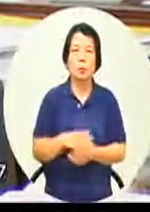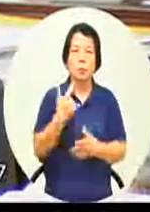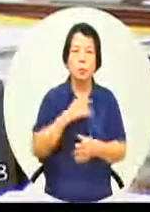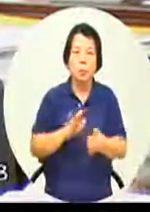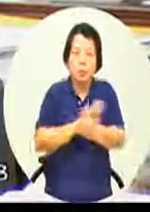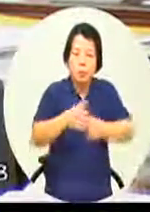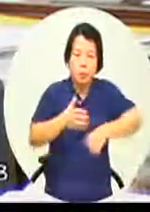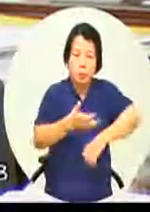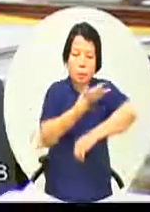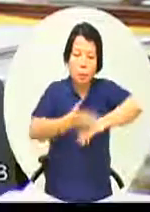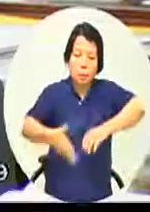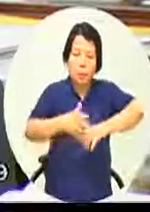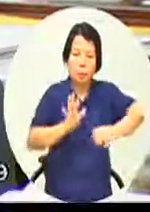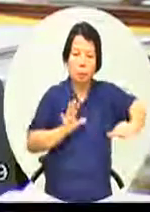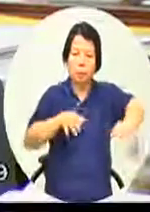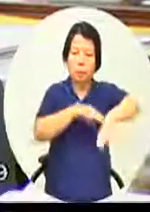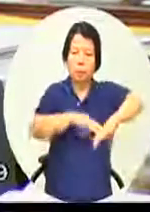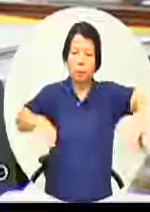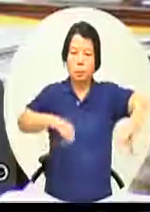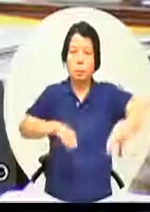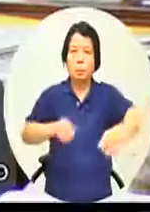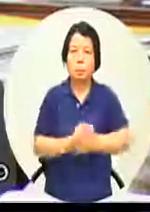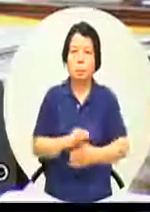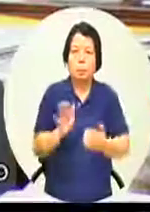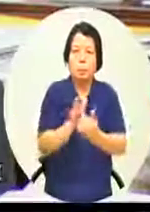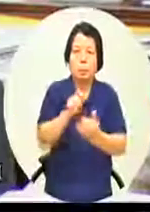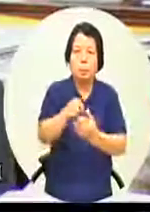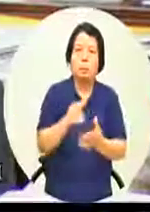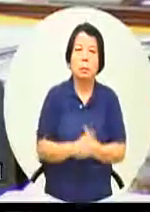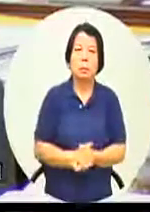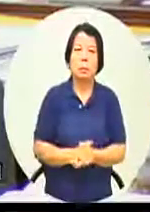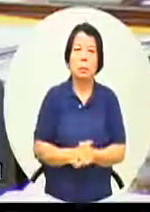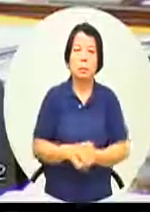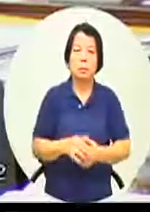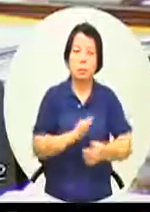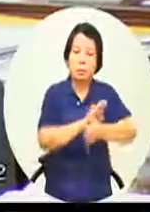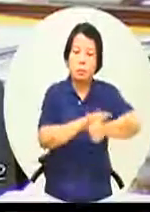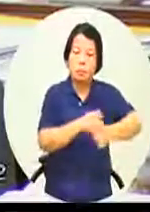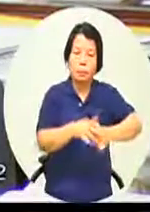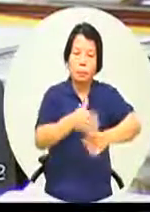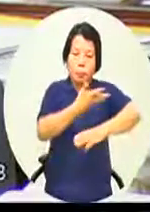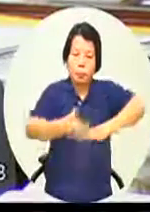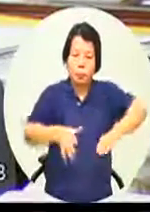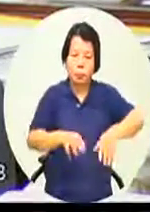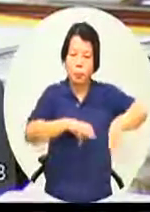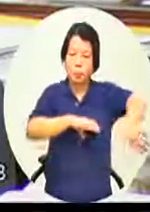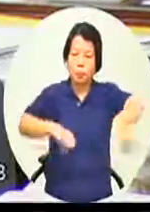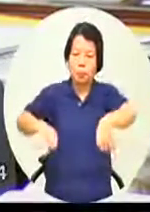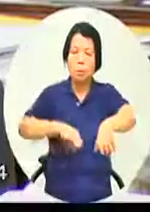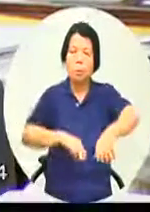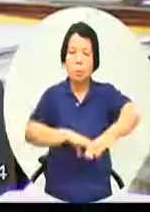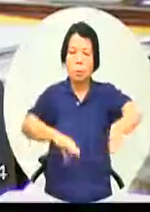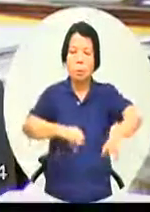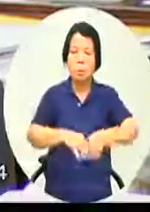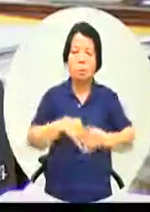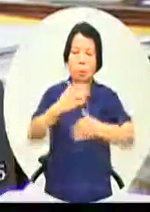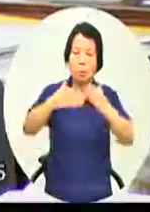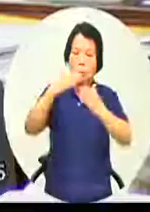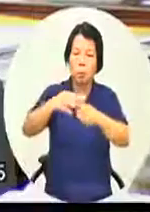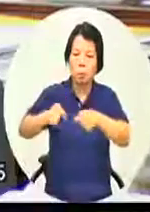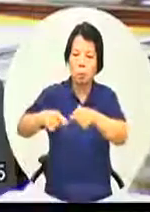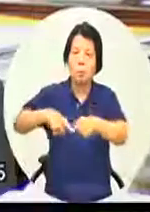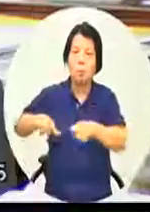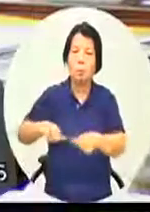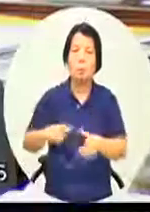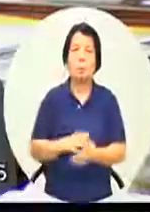河的两旁，爱河的这个防洪频率没办法达那么高，在爱河的两旁有很多的学校，有很多的公园，这些的